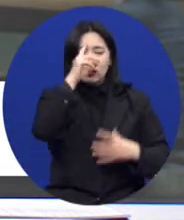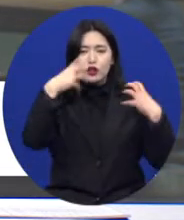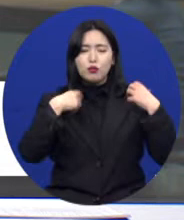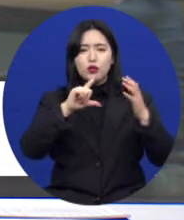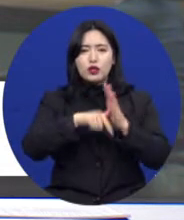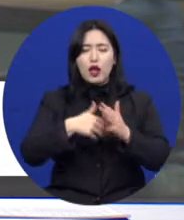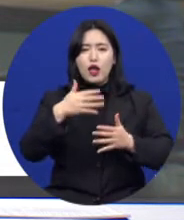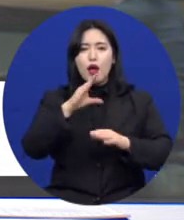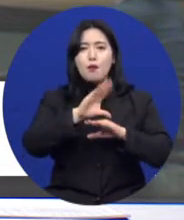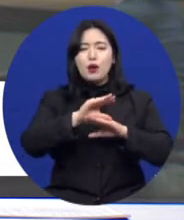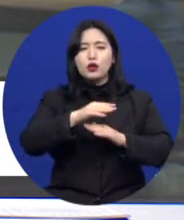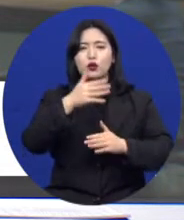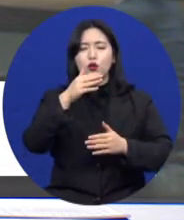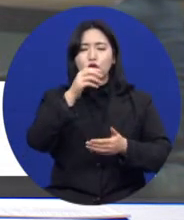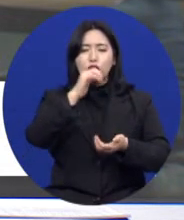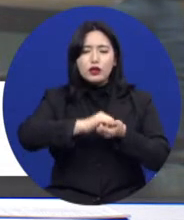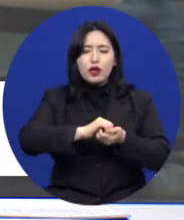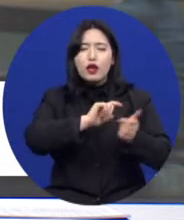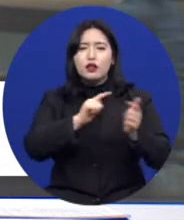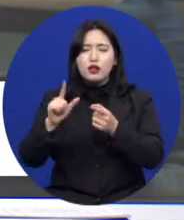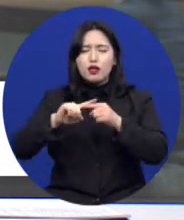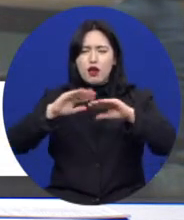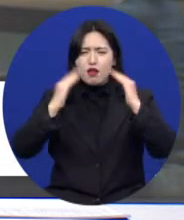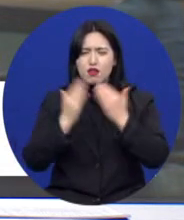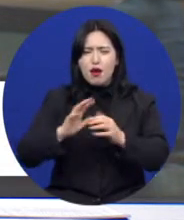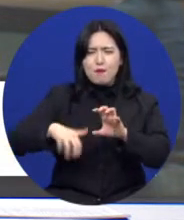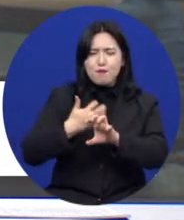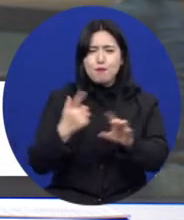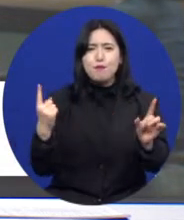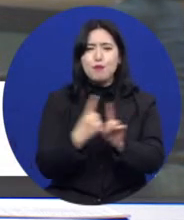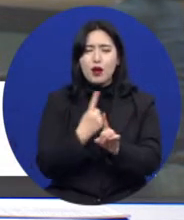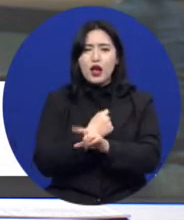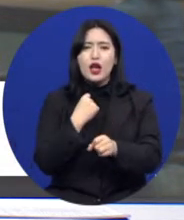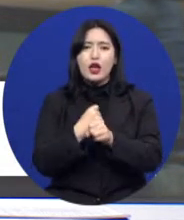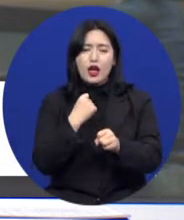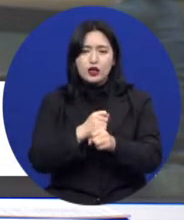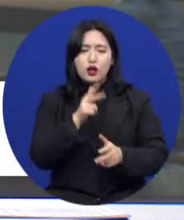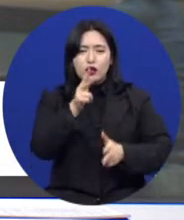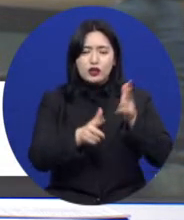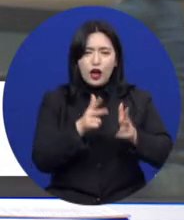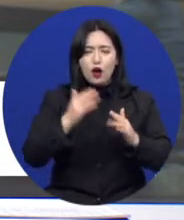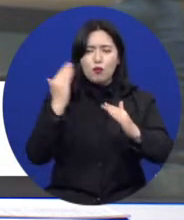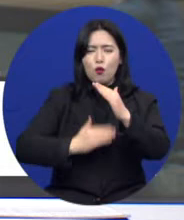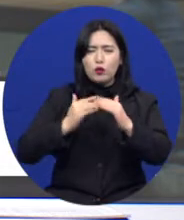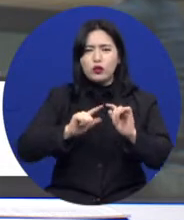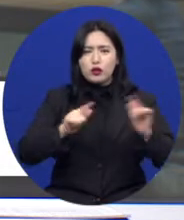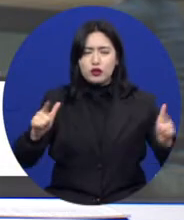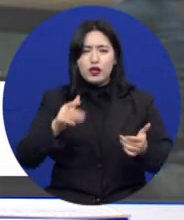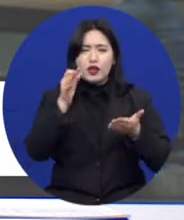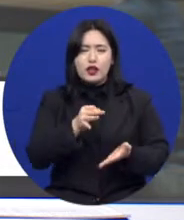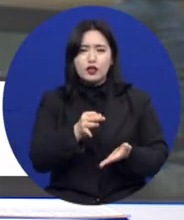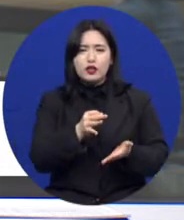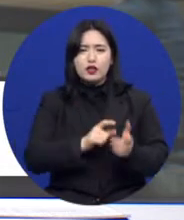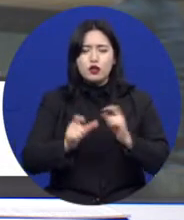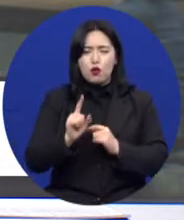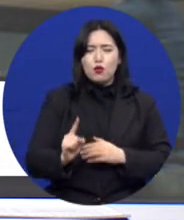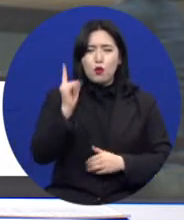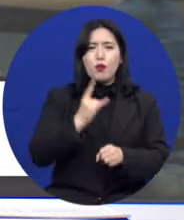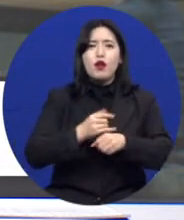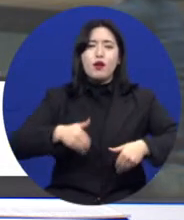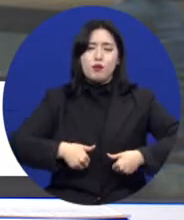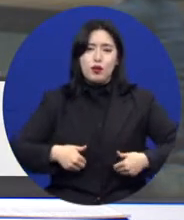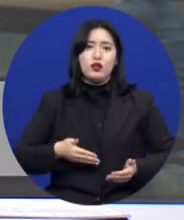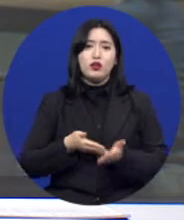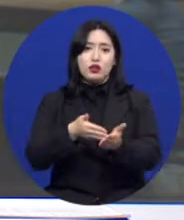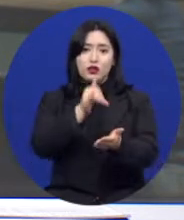방송 규제의 대전환을 통해 방송의 공적 가치와 산업적 경쟁력을 높여야 한다는 주장이 학계에서도 나오고